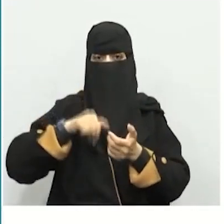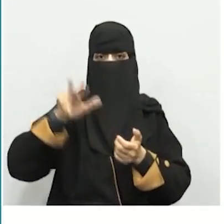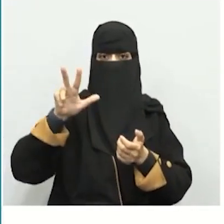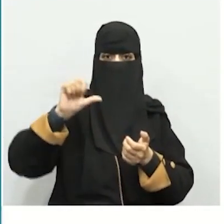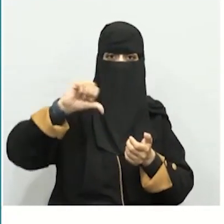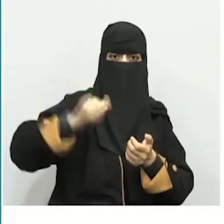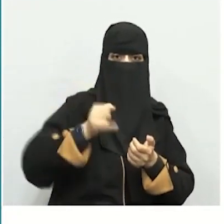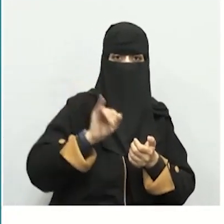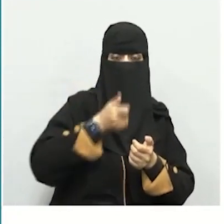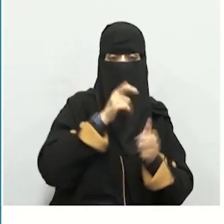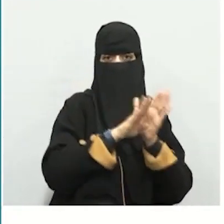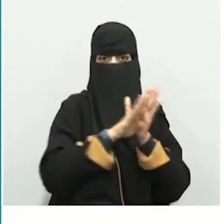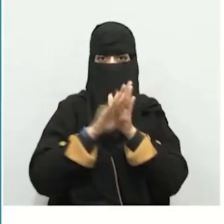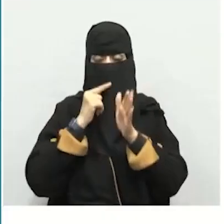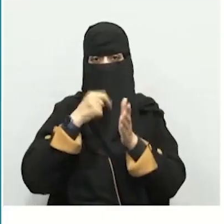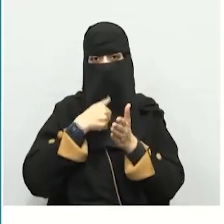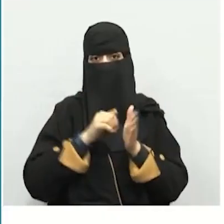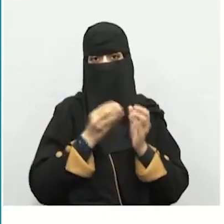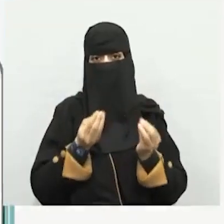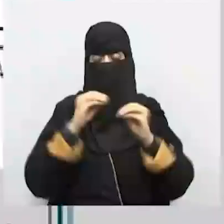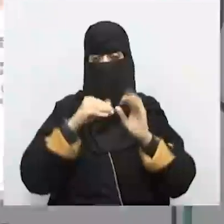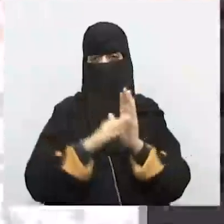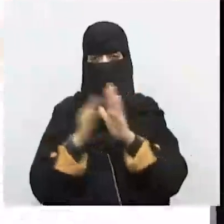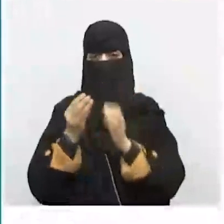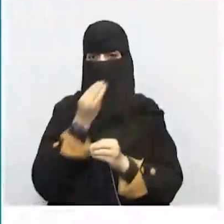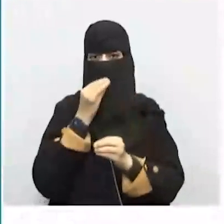بالدعم والإغاثة. إجابة صحيحة.